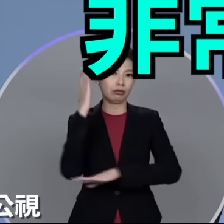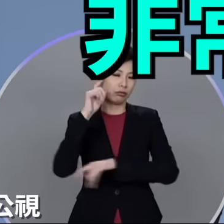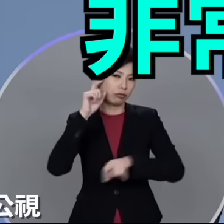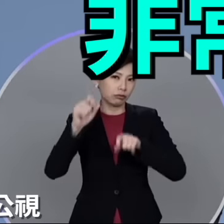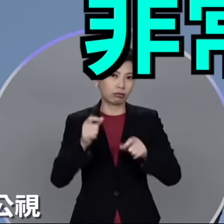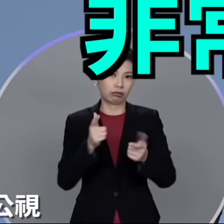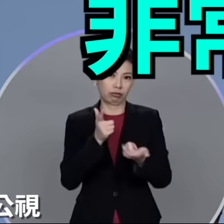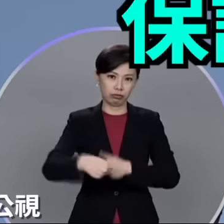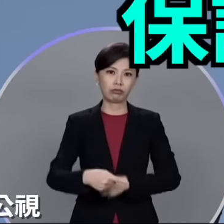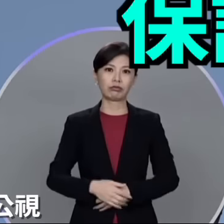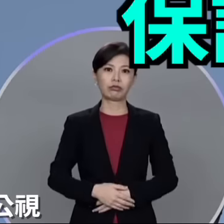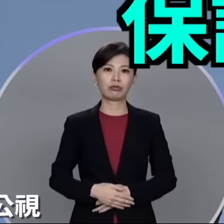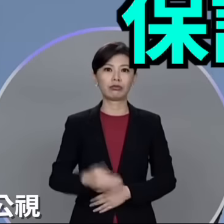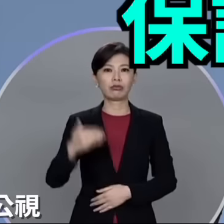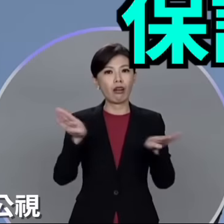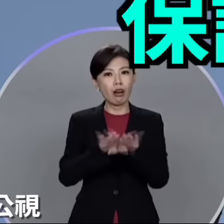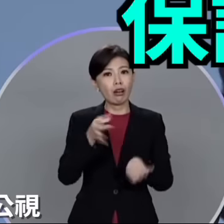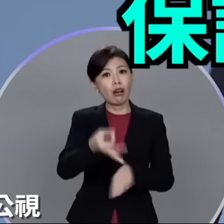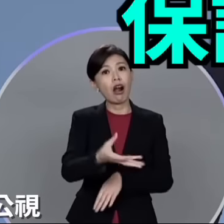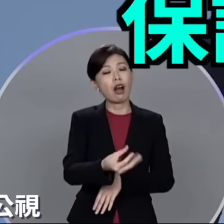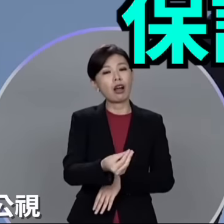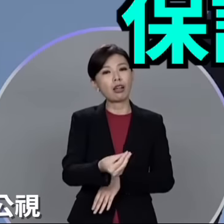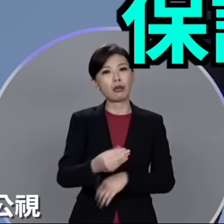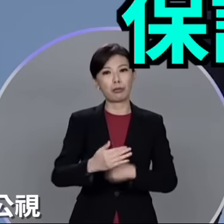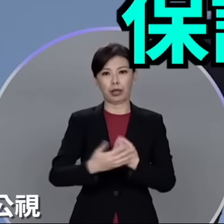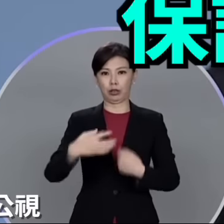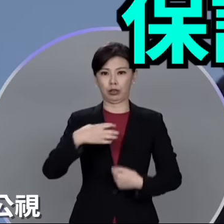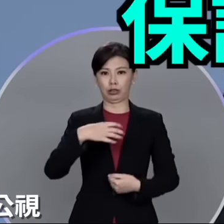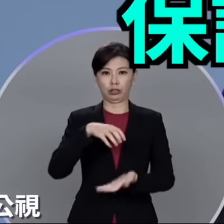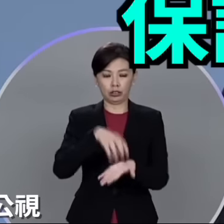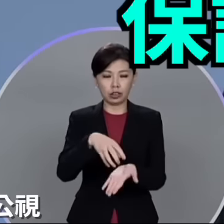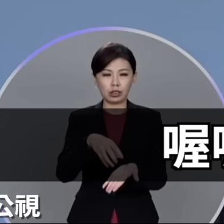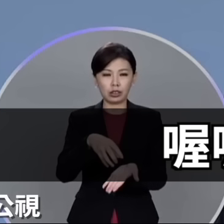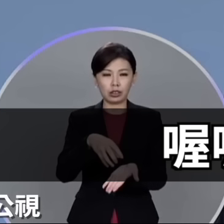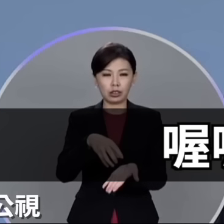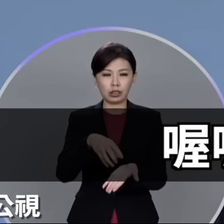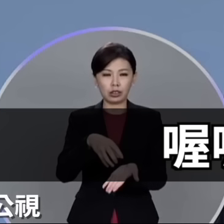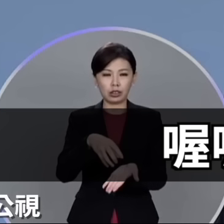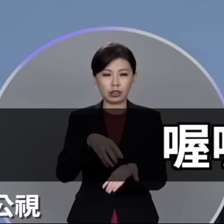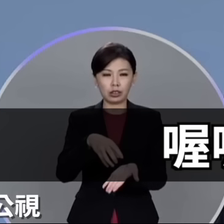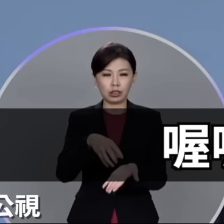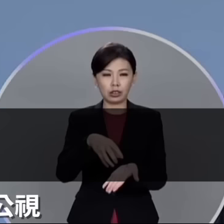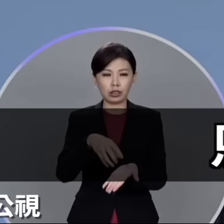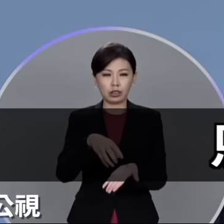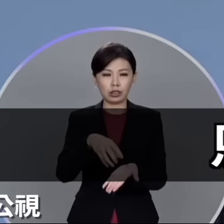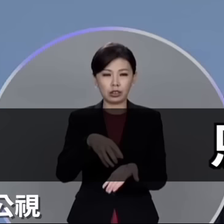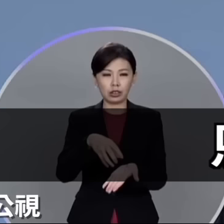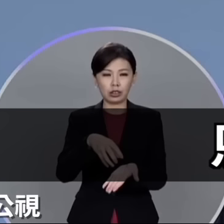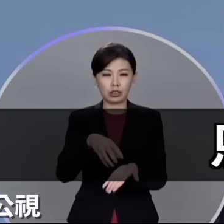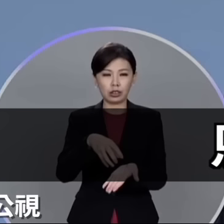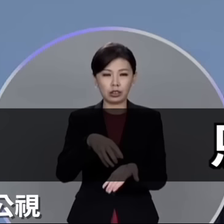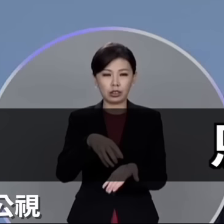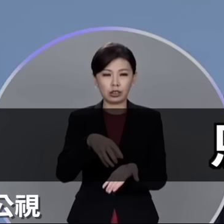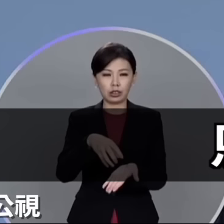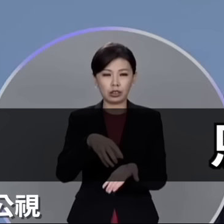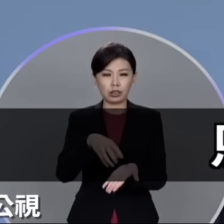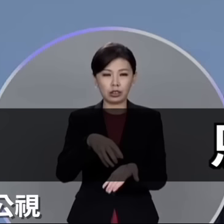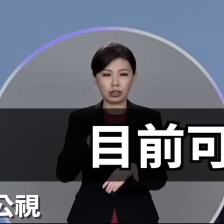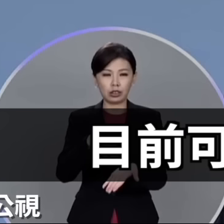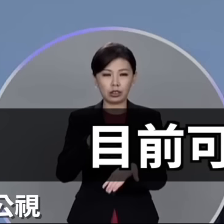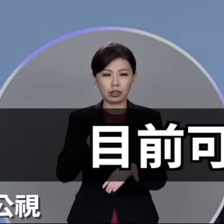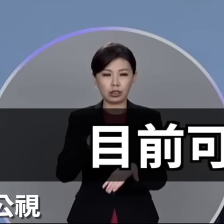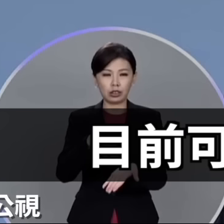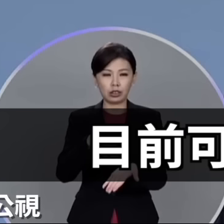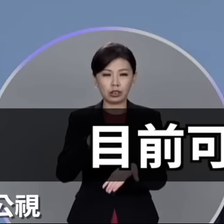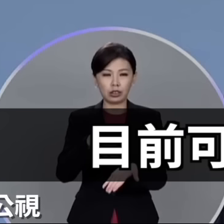非常符合劳工权益。如果放无薪假，保证收60%工资。 等一下，我算一下啊。如果以月薪30,000来说，